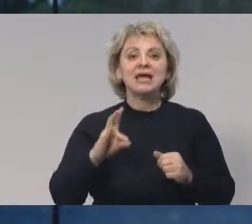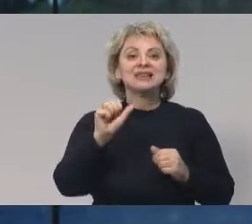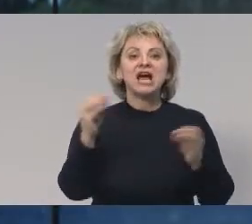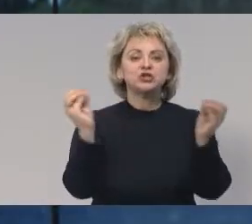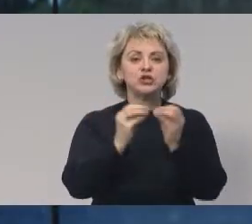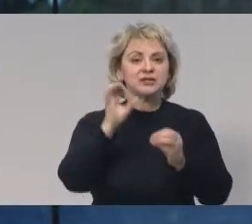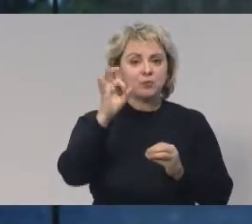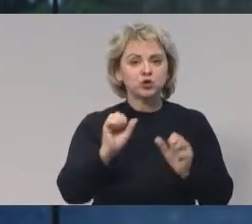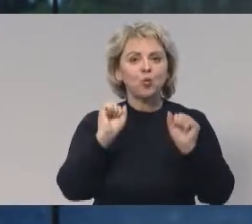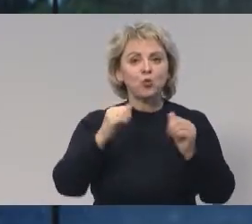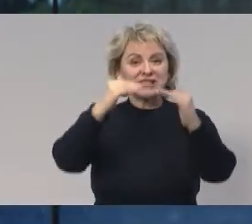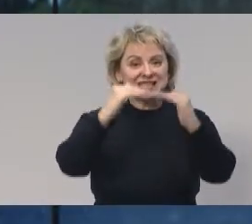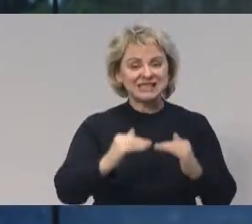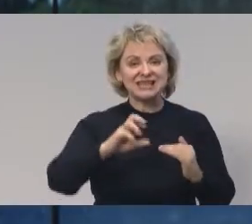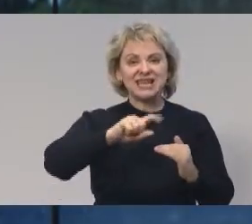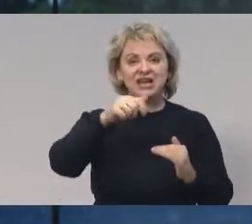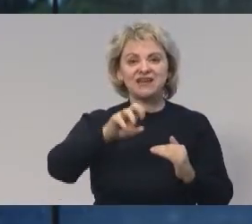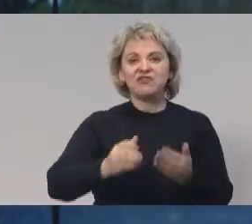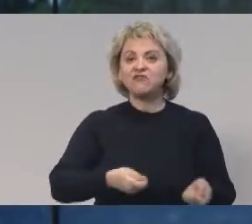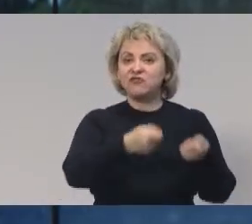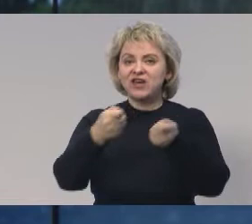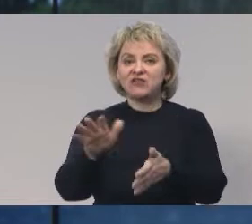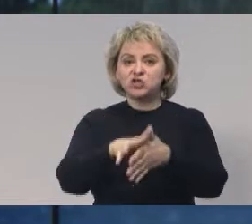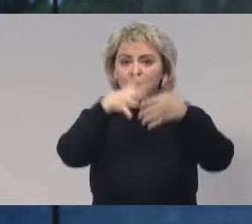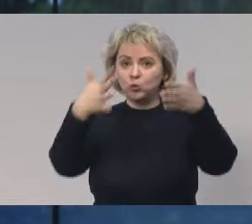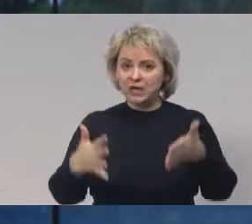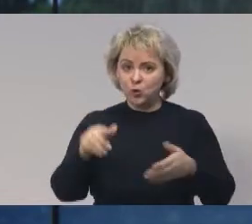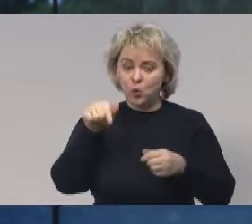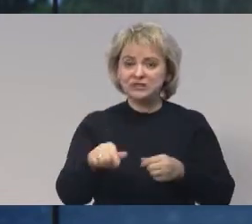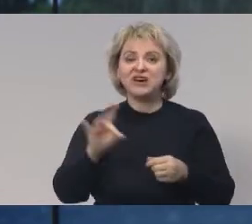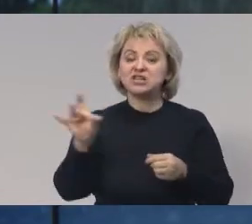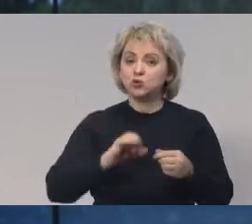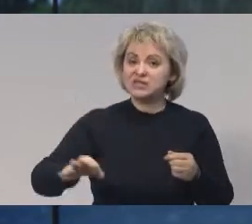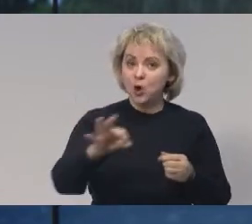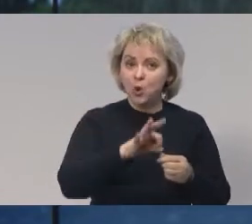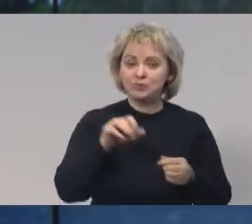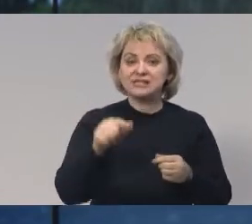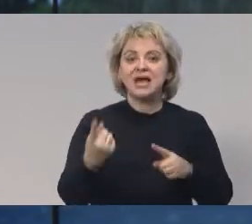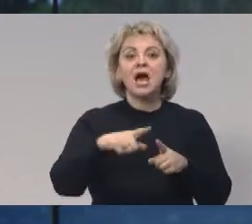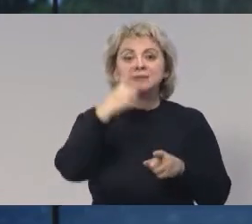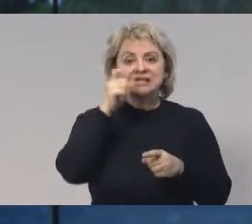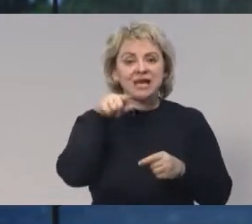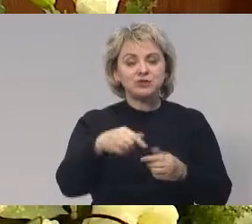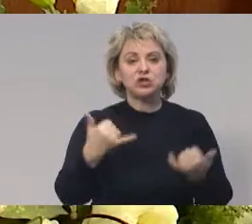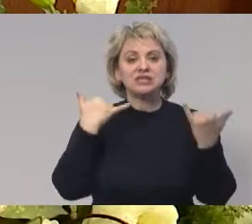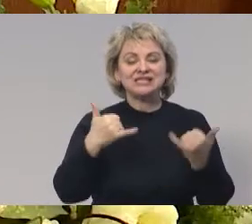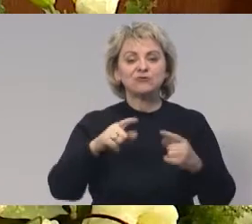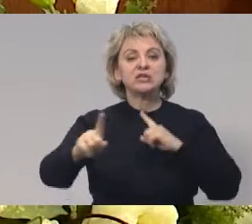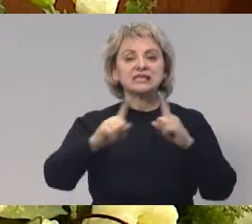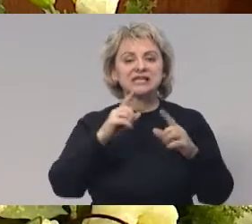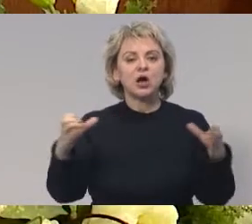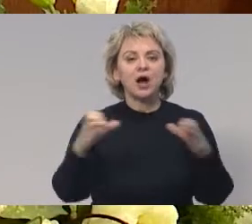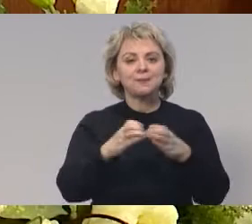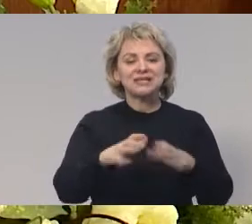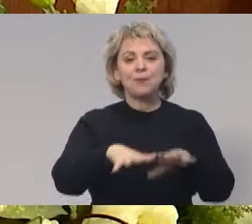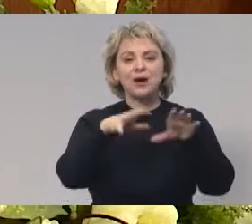На 10% могут снизиться тарифы на вывоз твердых коммунальных отходов в Ростовской области. Об этом сообщили сегодня на